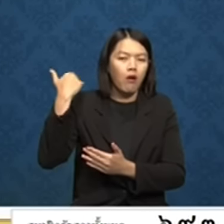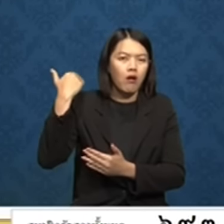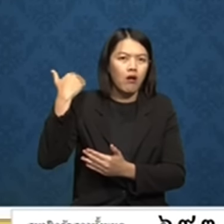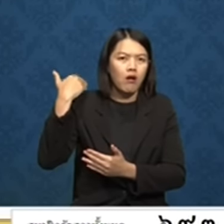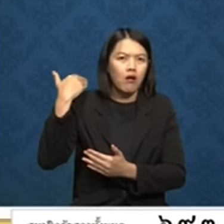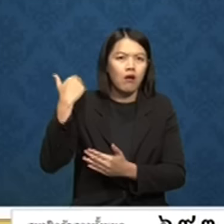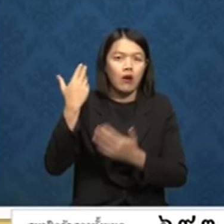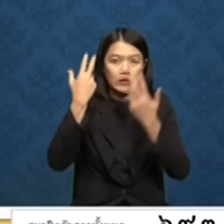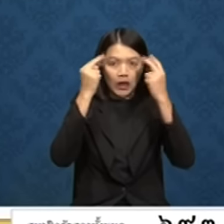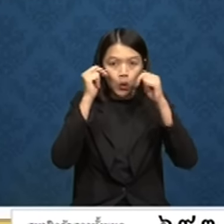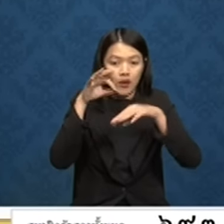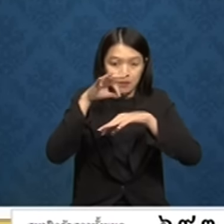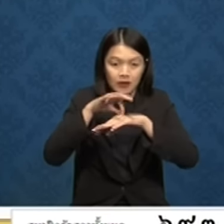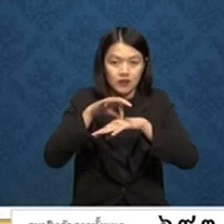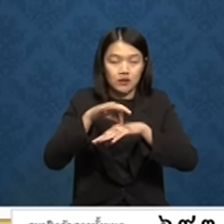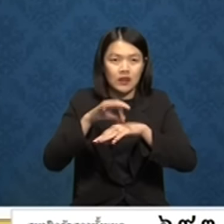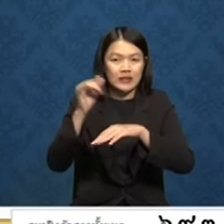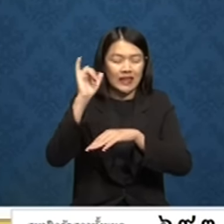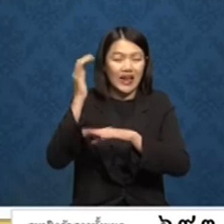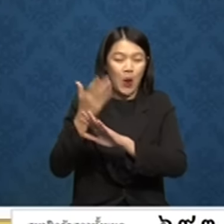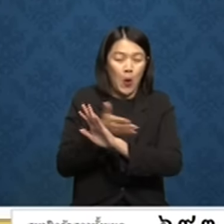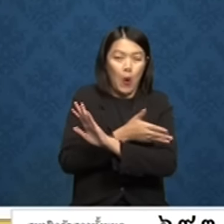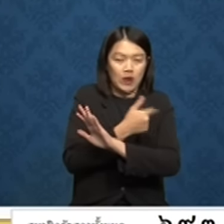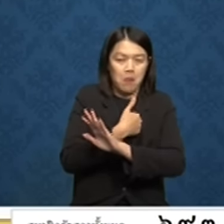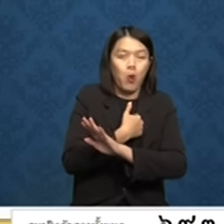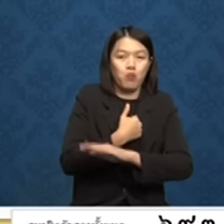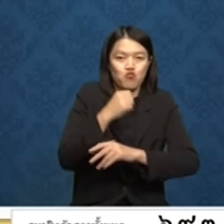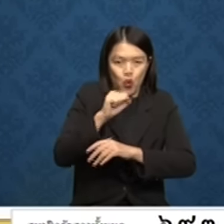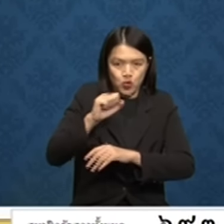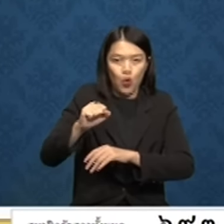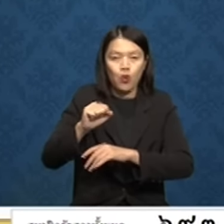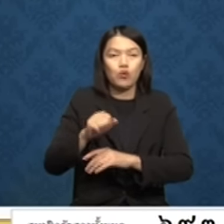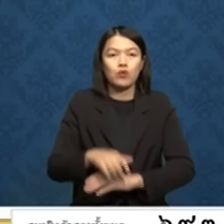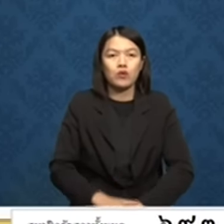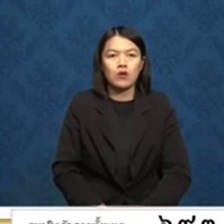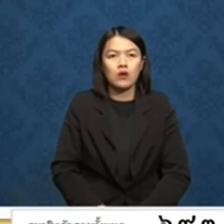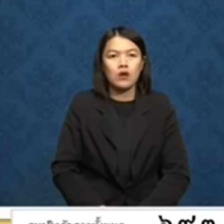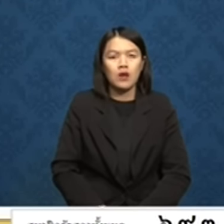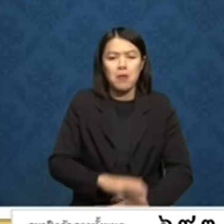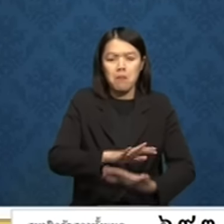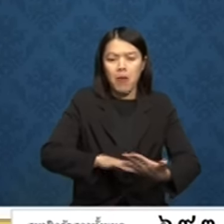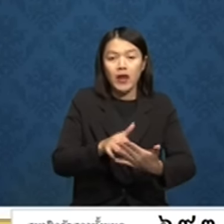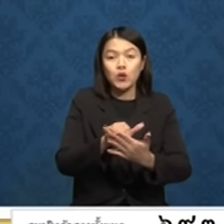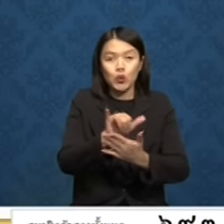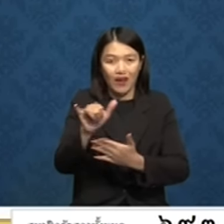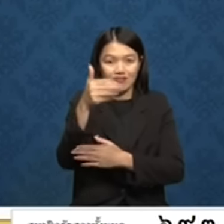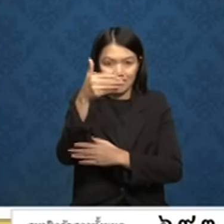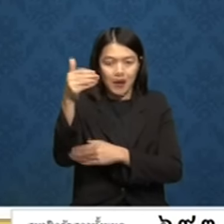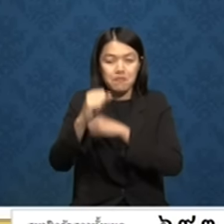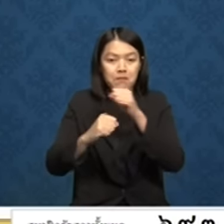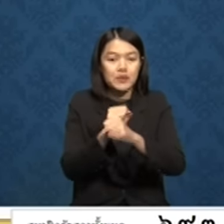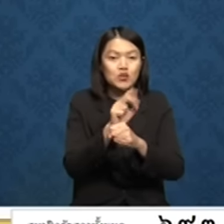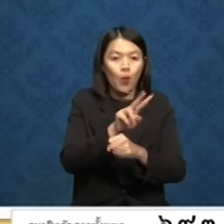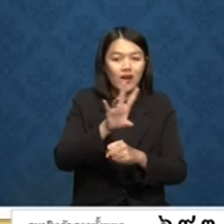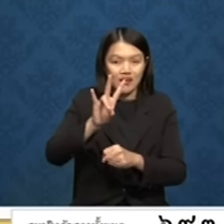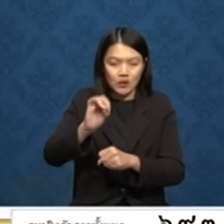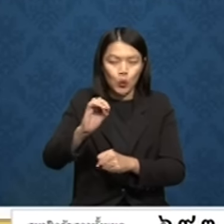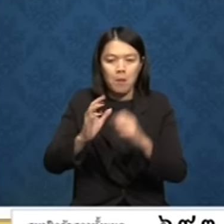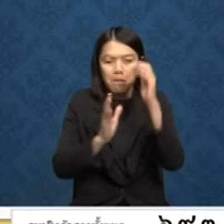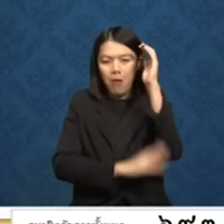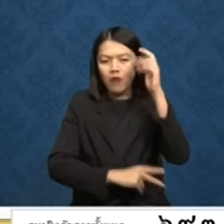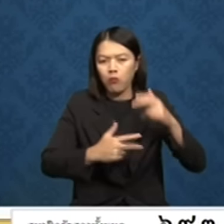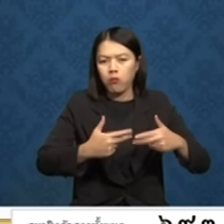ที่ท่านนายกจะมาดำรงตำแหน่งก่อนแม้ทั้งก่อนที่ผมจะมาเป็นส.ส.ก็ด้วยในยุทธศาสตร์ชาติระบุว่า70เนี่ยความรุนแรงในจังหวัดชายแดน